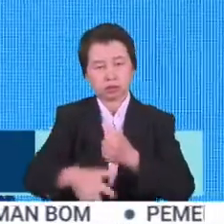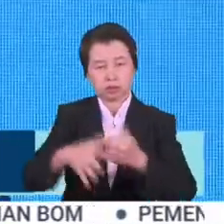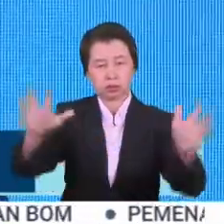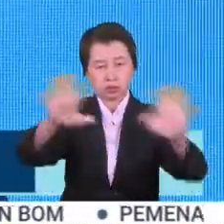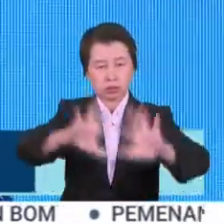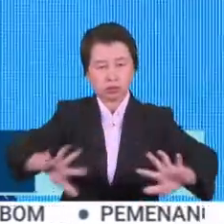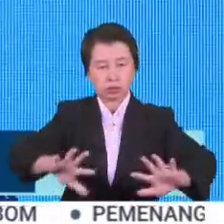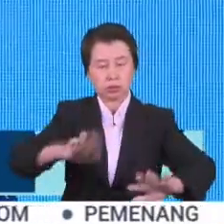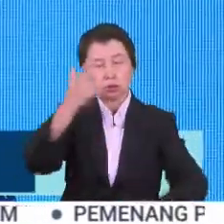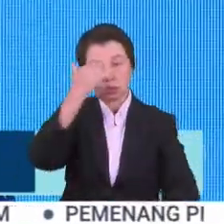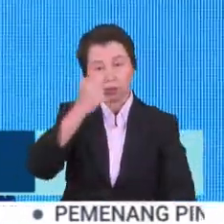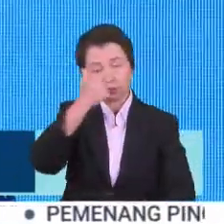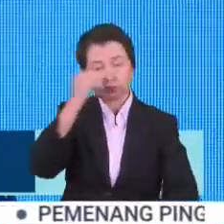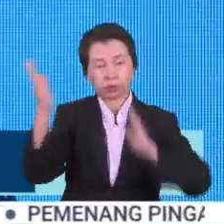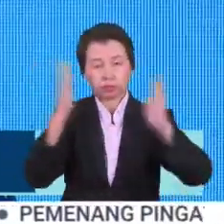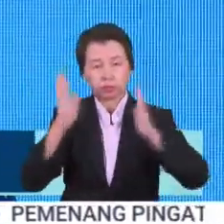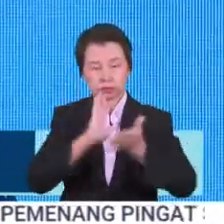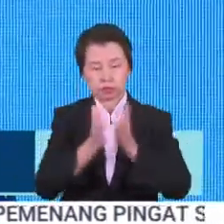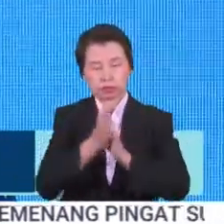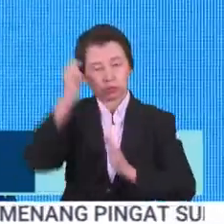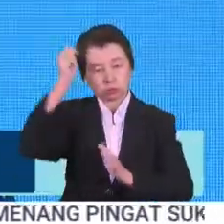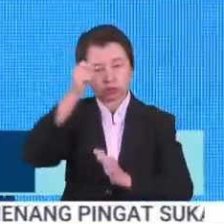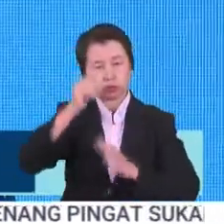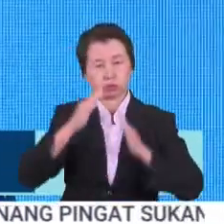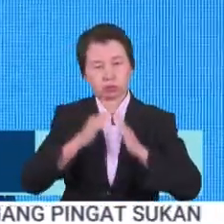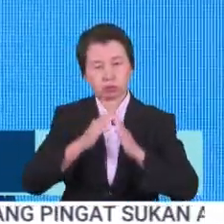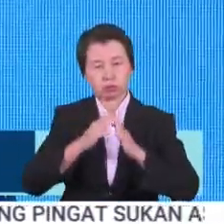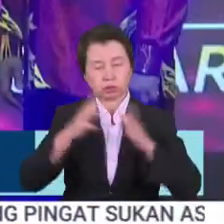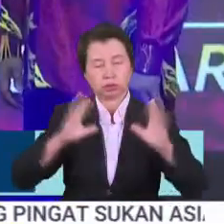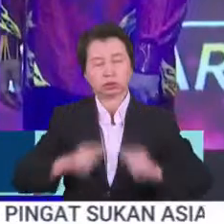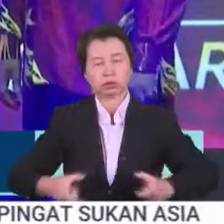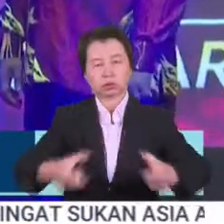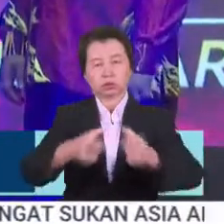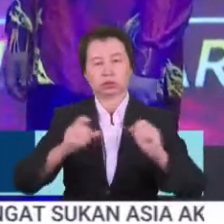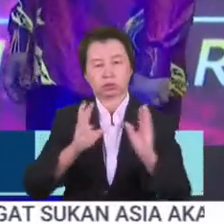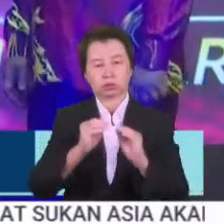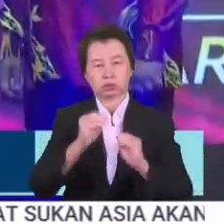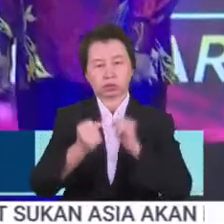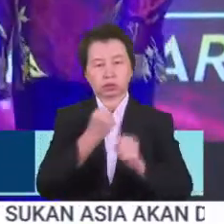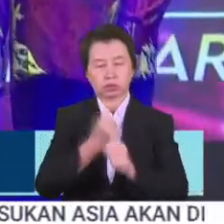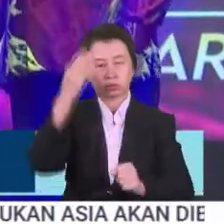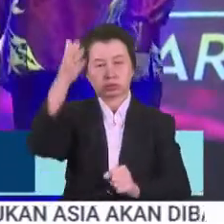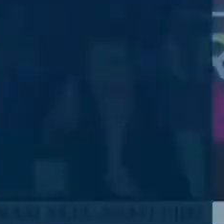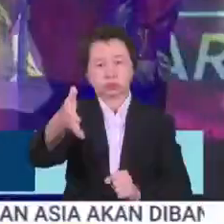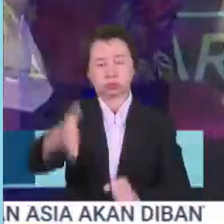ASEAN memandangkan Malaysia akan menjadi host bagi persidangan ASEAN tahun depan.